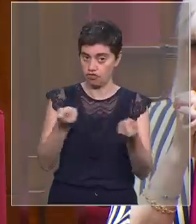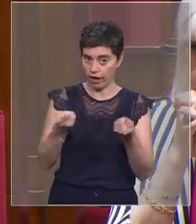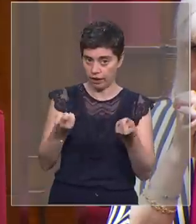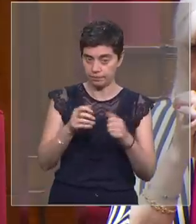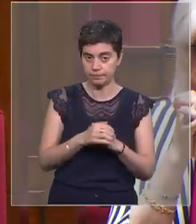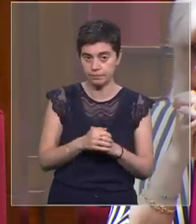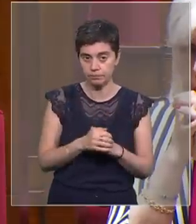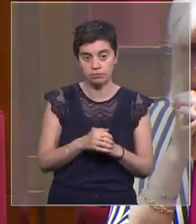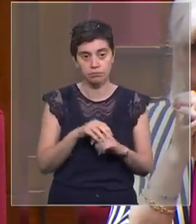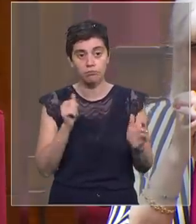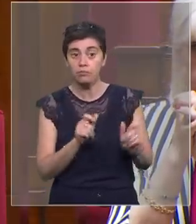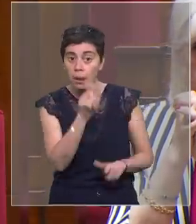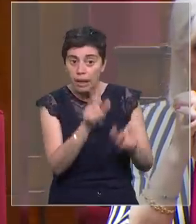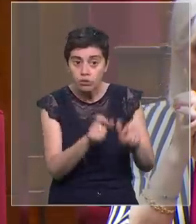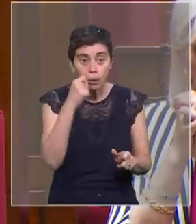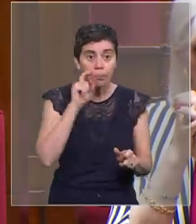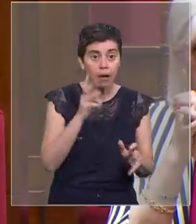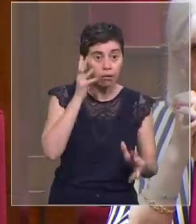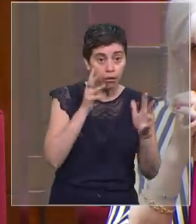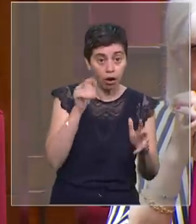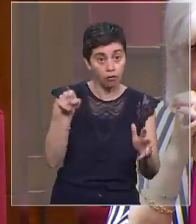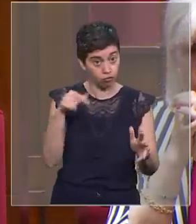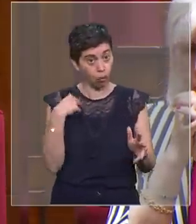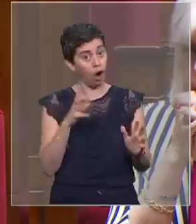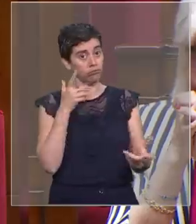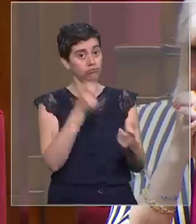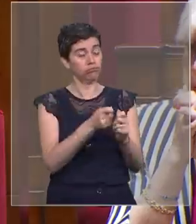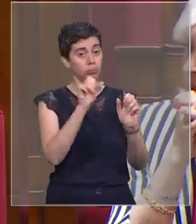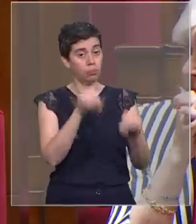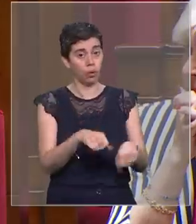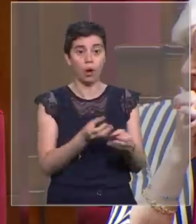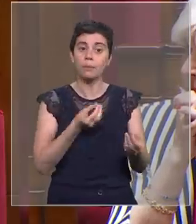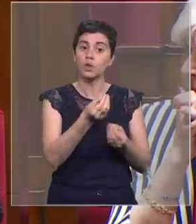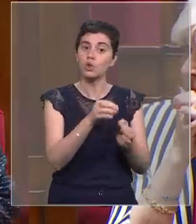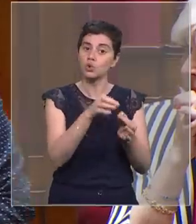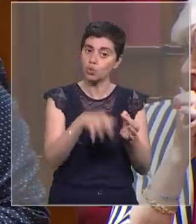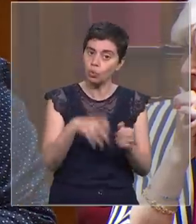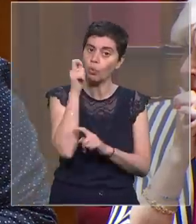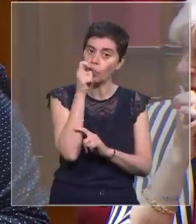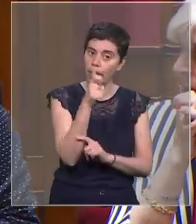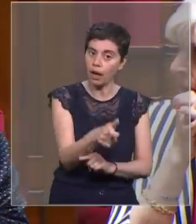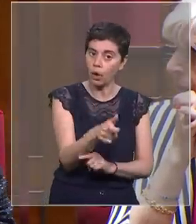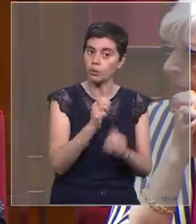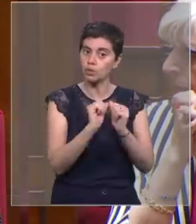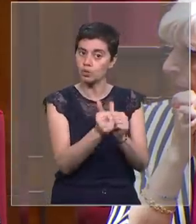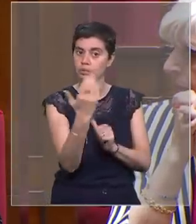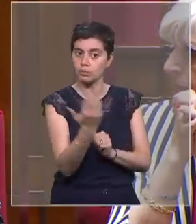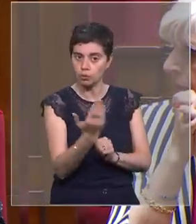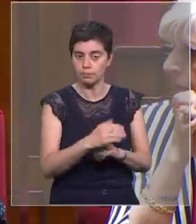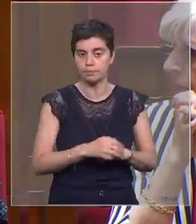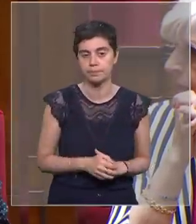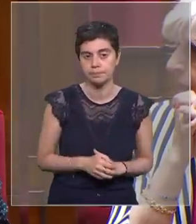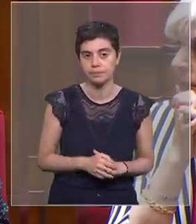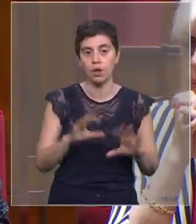au plus près aux préoccupations des parents en pouvant leur apporter une solution cohérente avec leurs besoins,